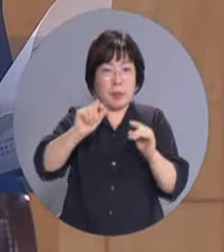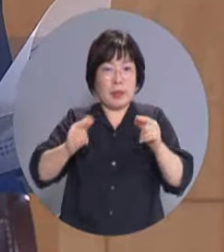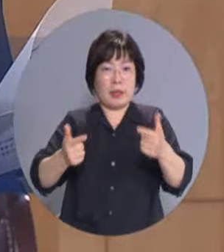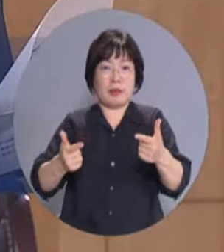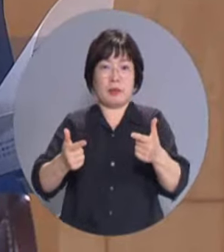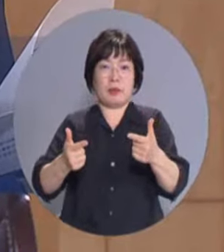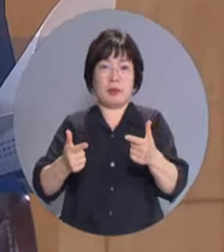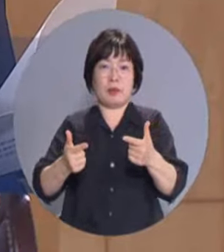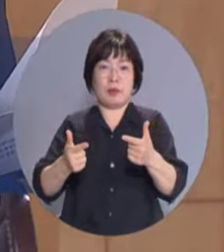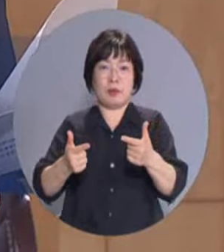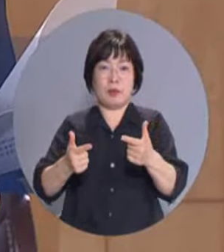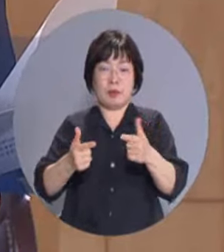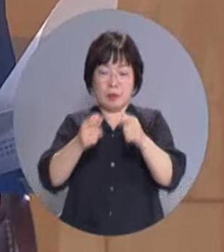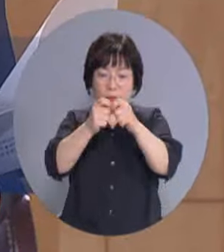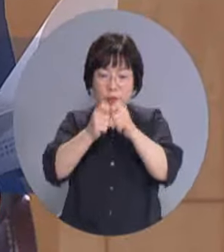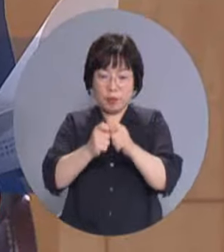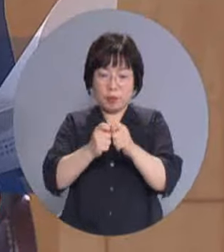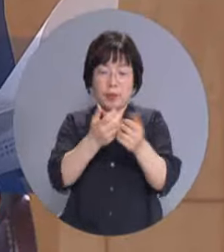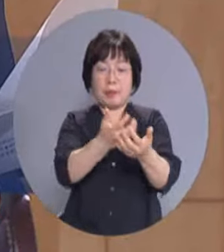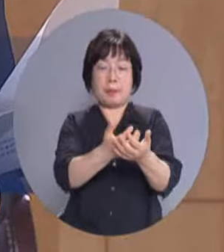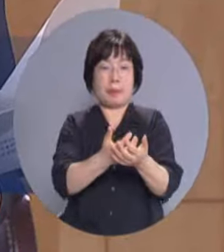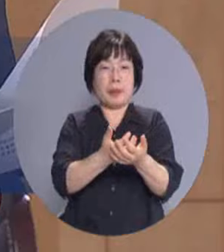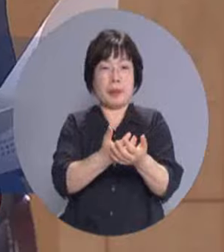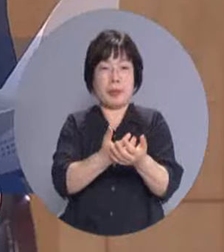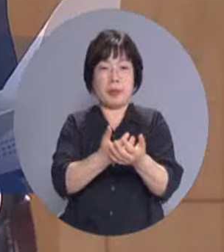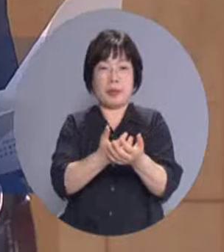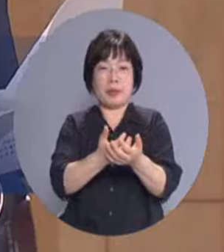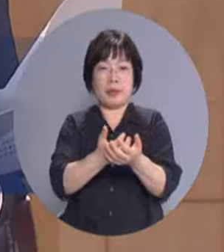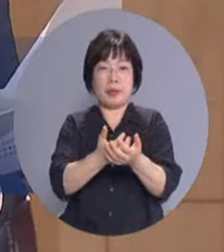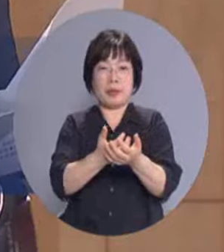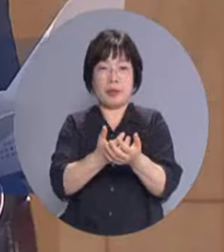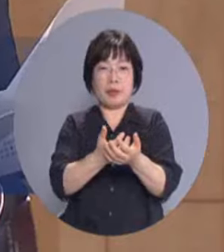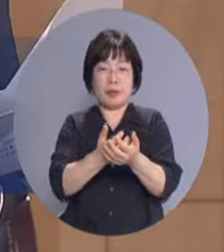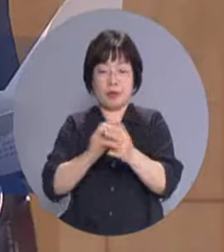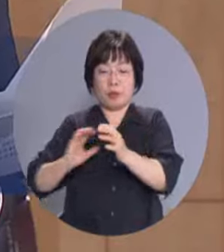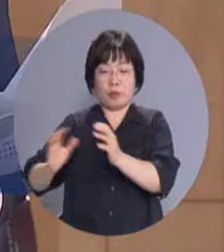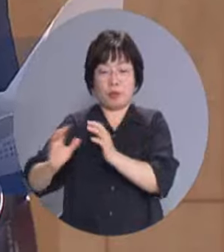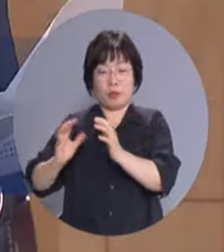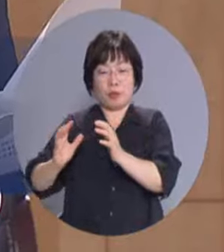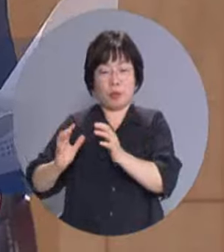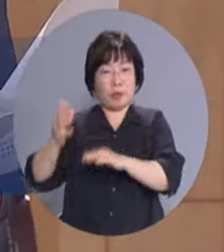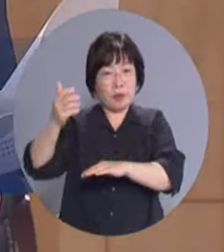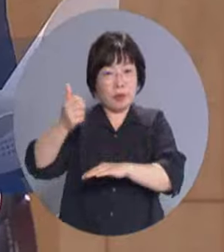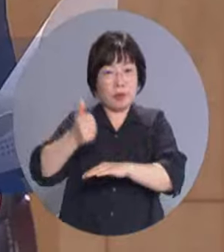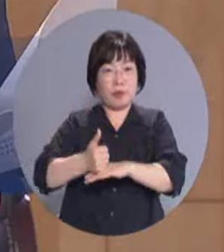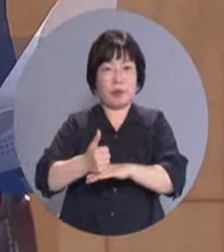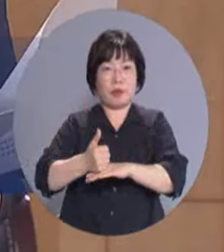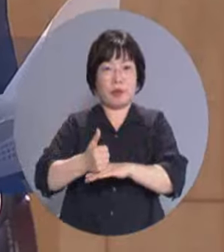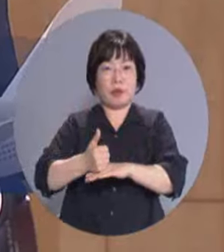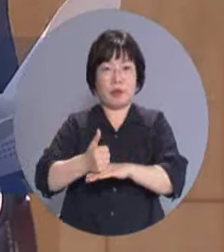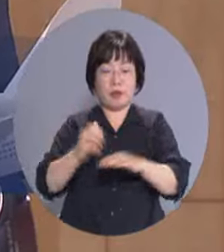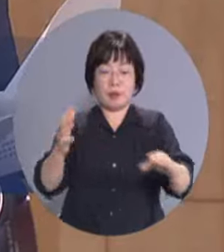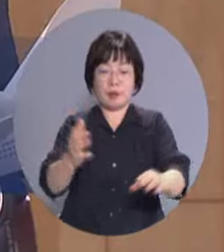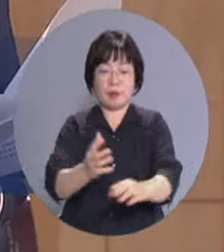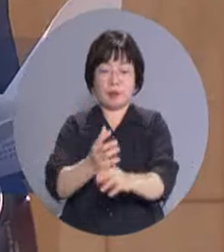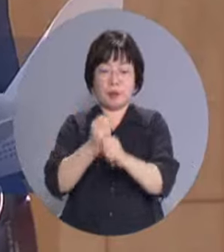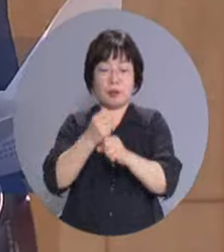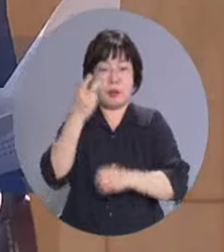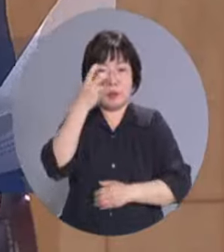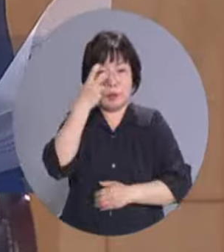아니고 고도의 객관적 데이터를 통한 공라 과정을 거쳐 종합적으로